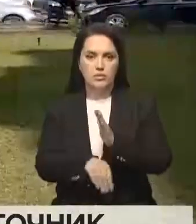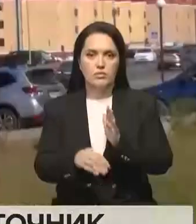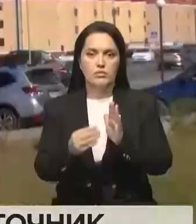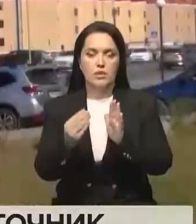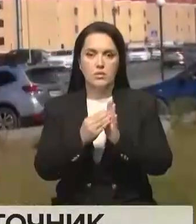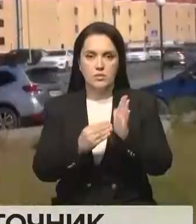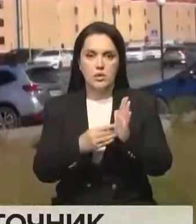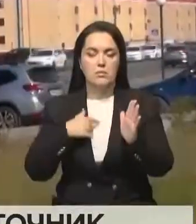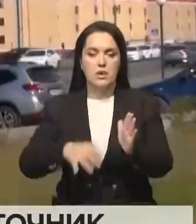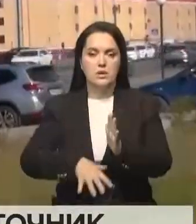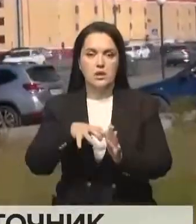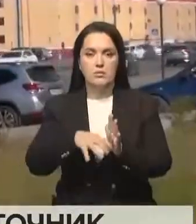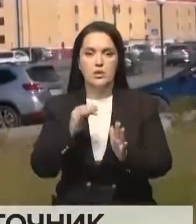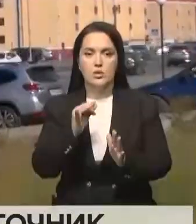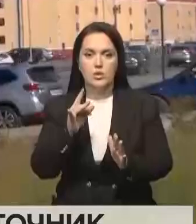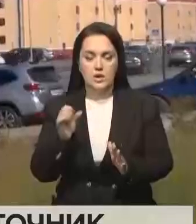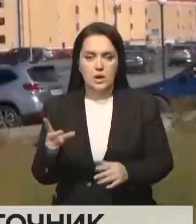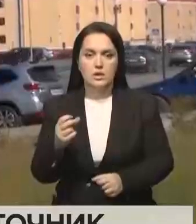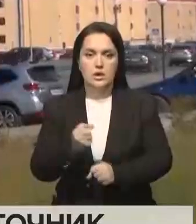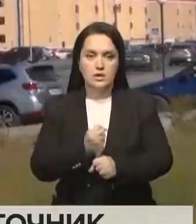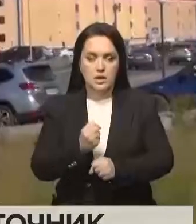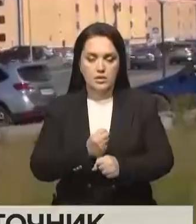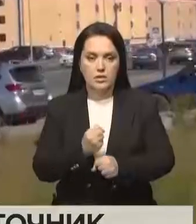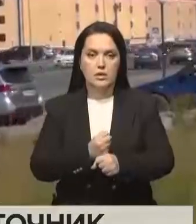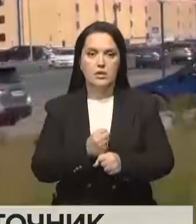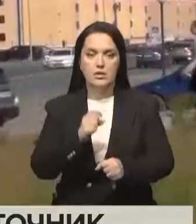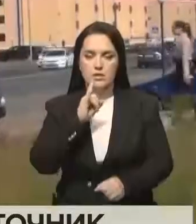так как мы добываем уран, мы его перерабатываем, мы делаем соответствующее топливо.